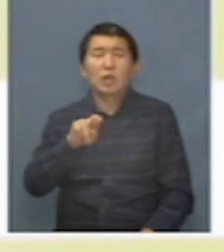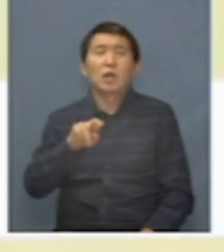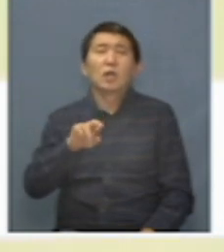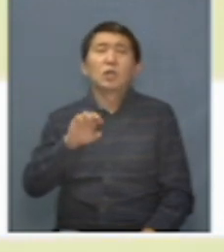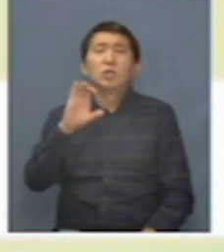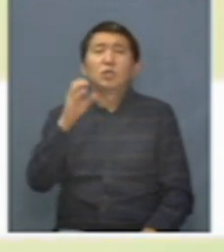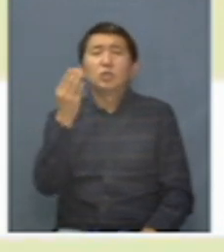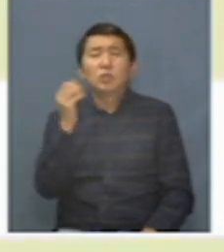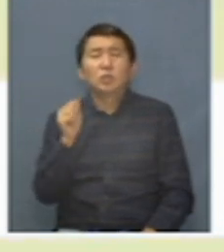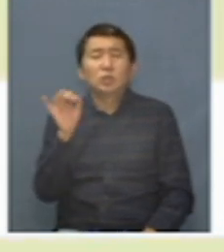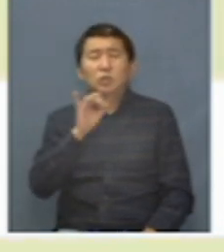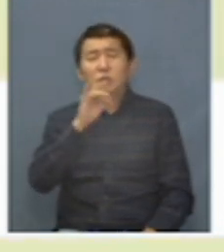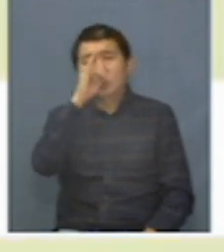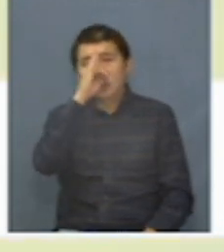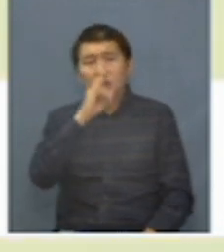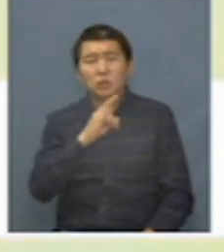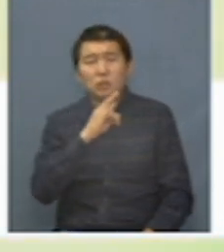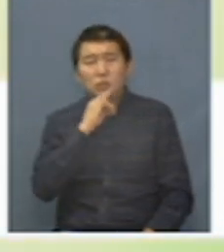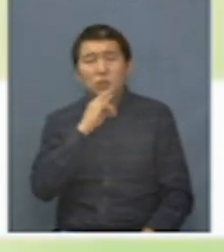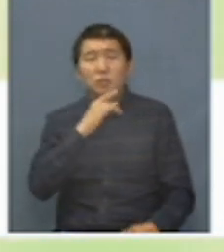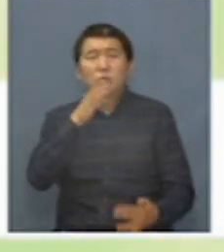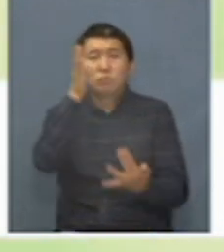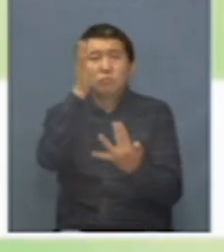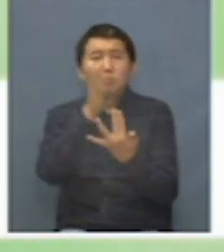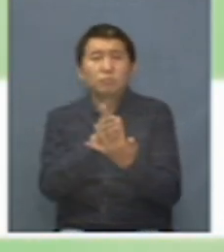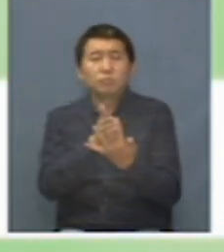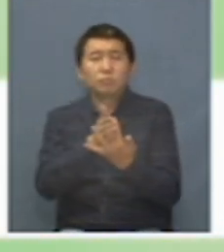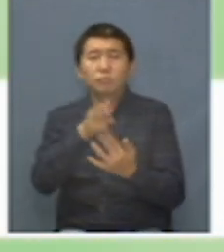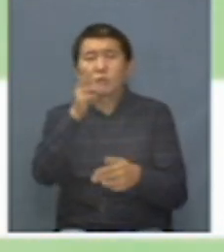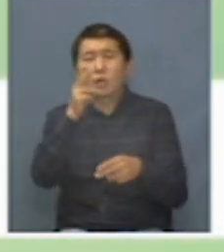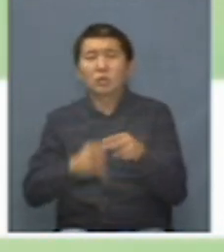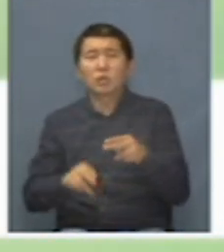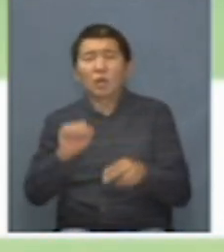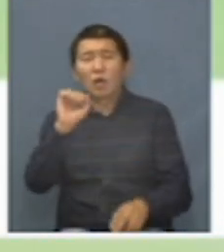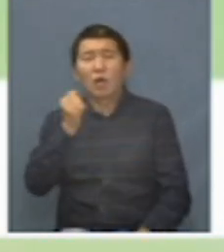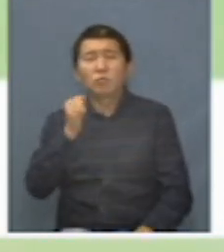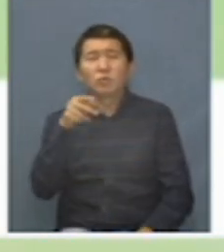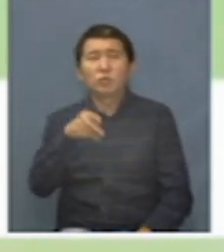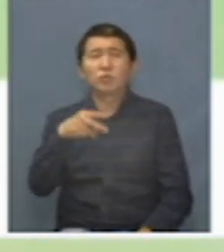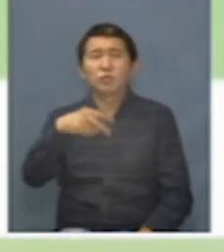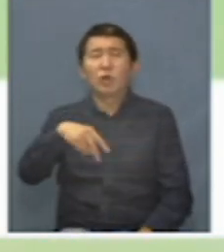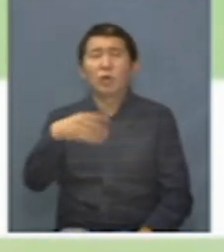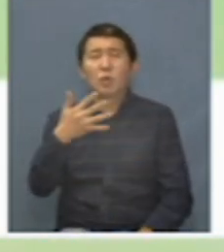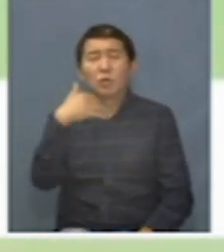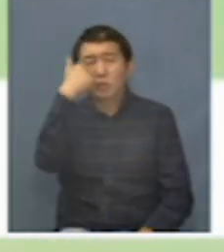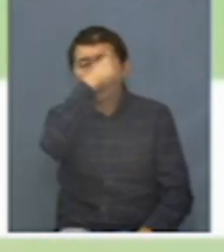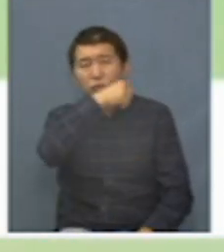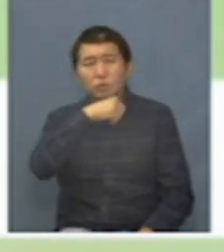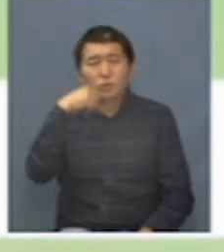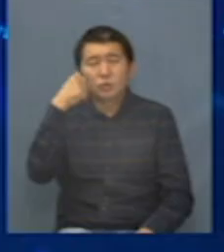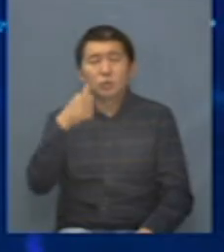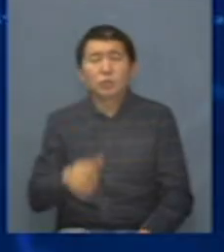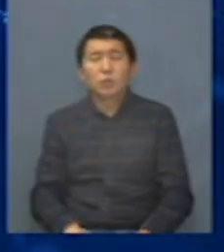путешественник разделил маршрут на несколько этапов которые завершится в августе 2025 года